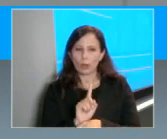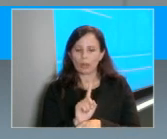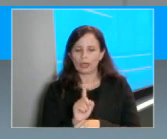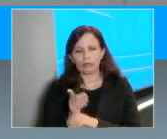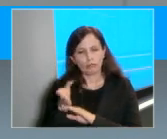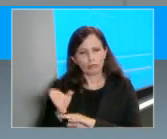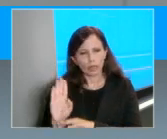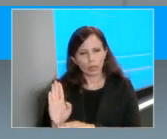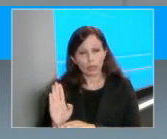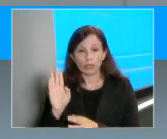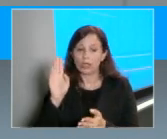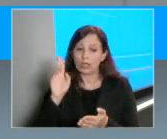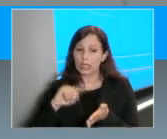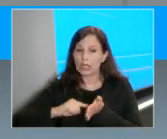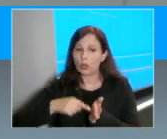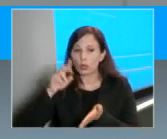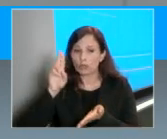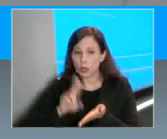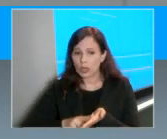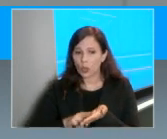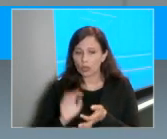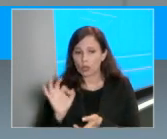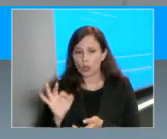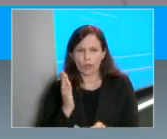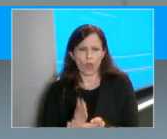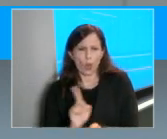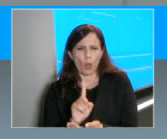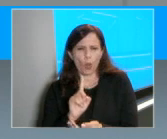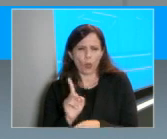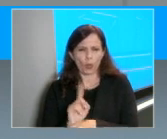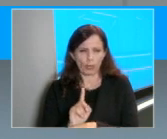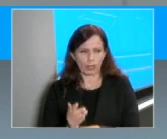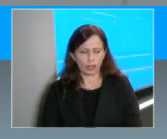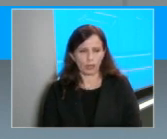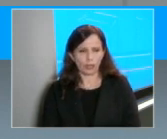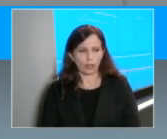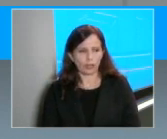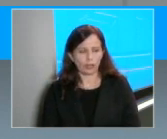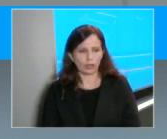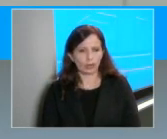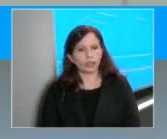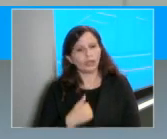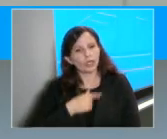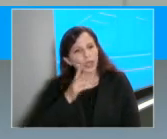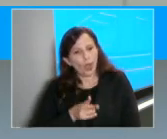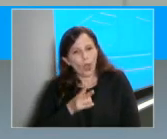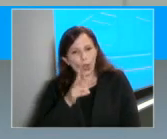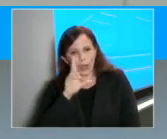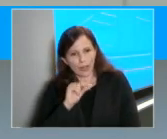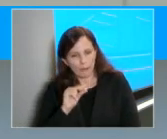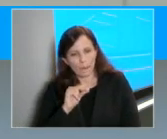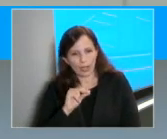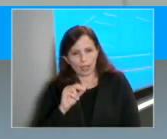בנתניהו, מסיבות שאולי מוצדקות עבורכם, היא כבר לא כזאת אוטומטית. תראה, אני יכול לדבר בשם ש"ס, לא בשם שר